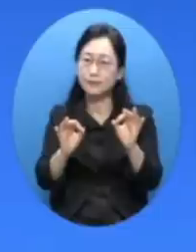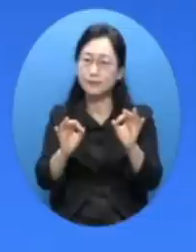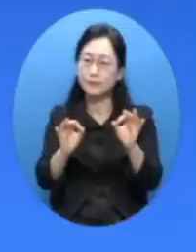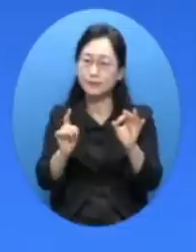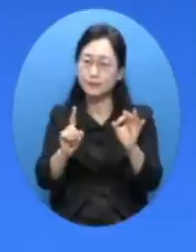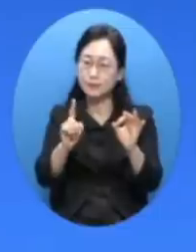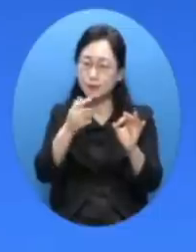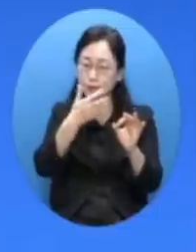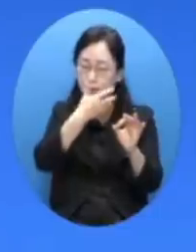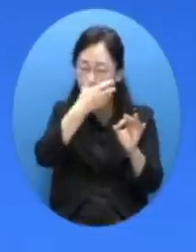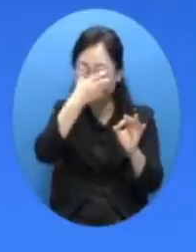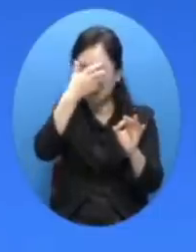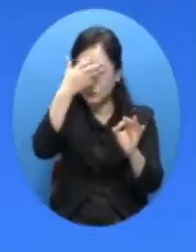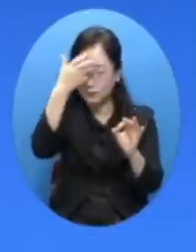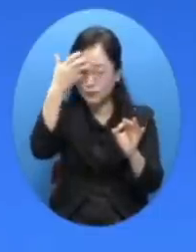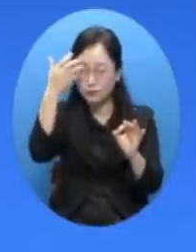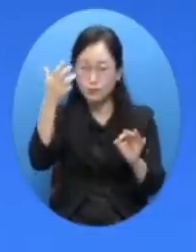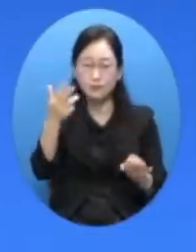꿈도 없고